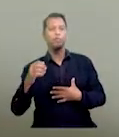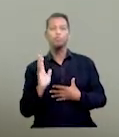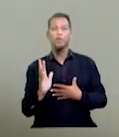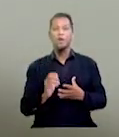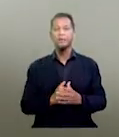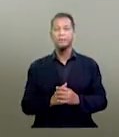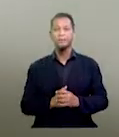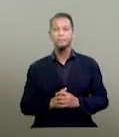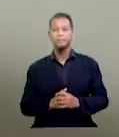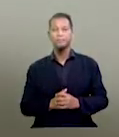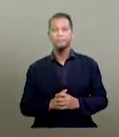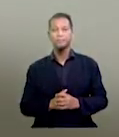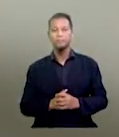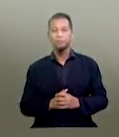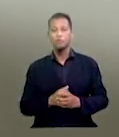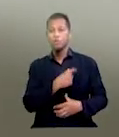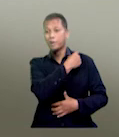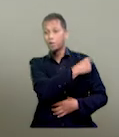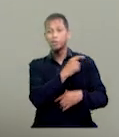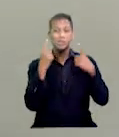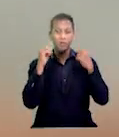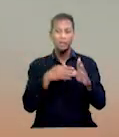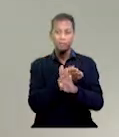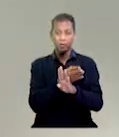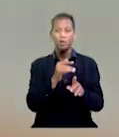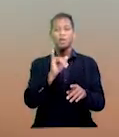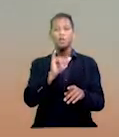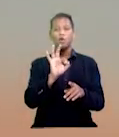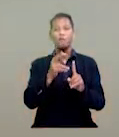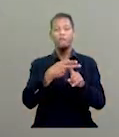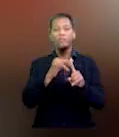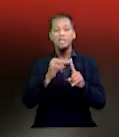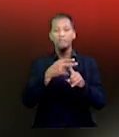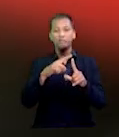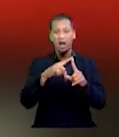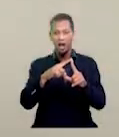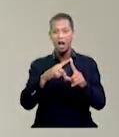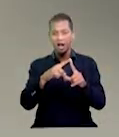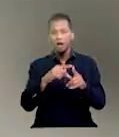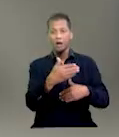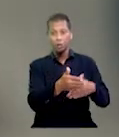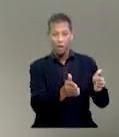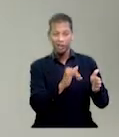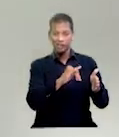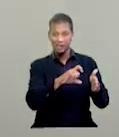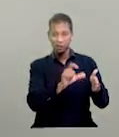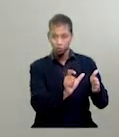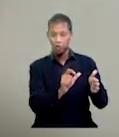Sementara itu diakui Gubernur Jawa Timur Kofifa Indar Parawansa, korban luka-luka yang dirawat di ICU dan ICU terus